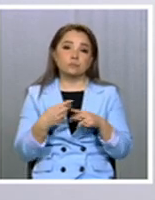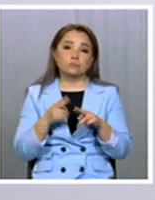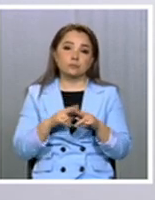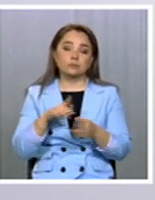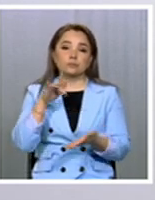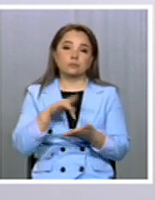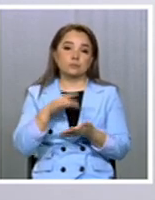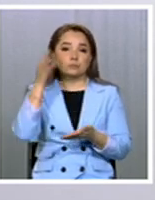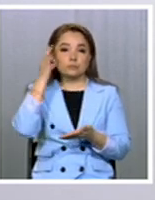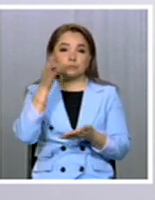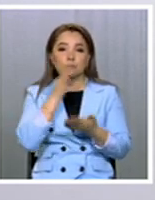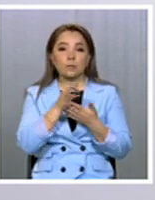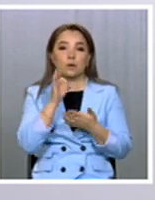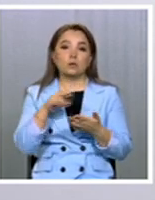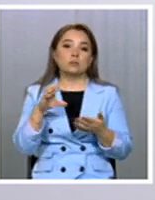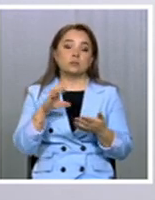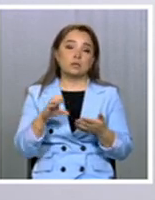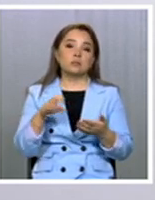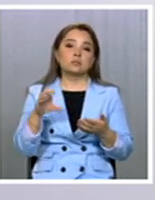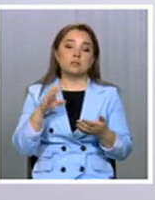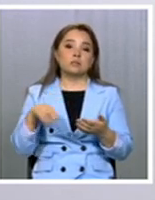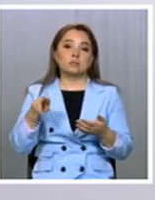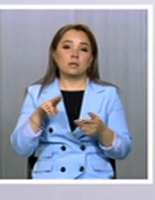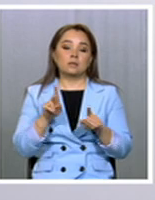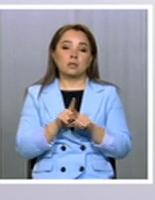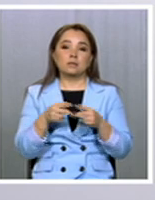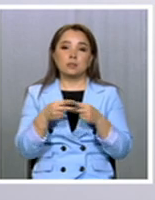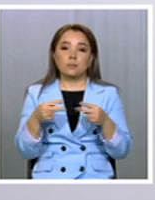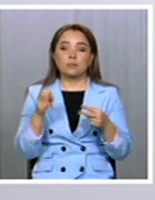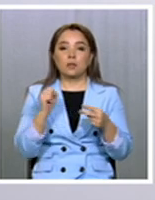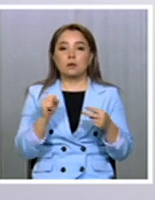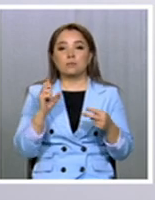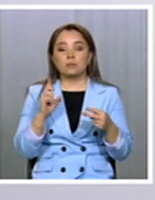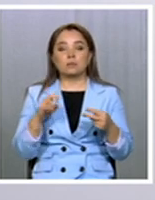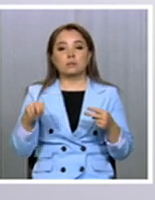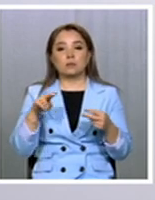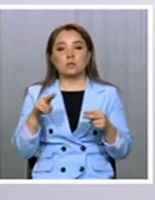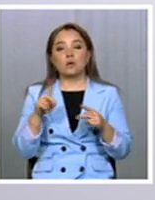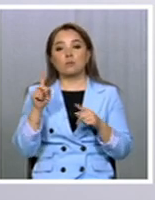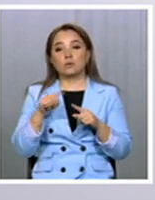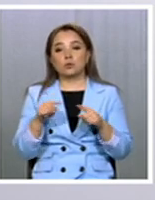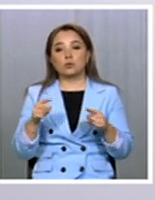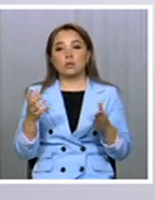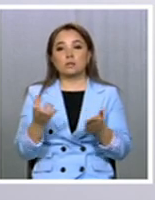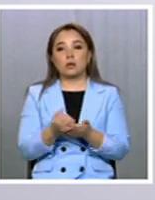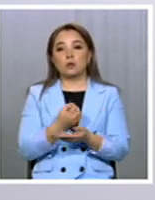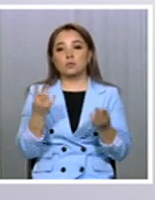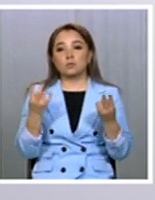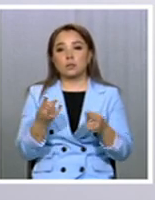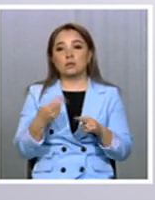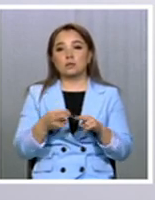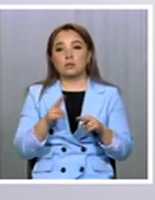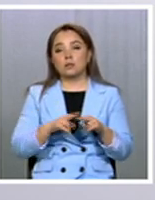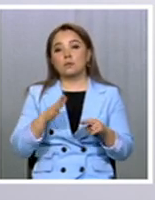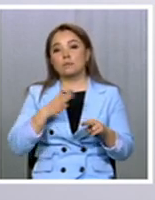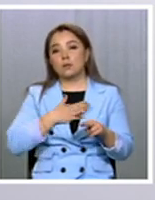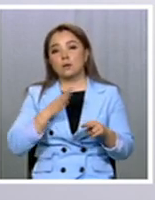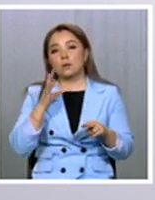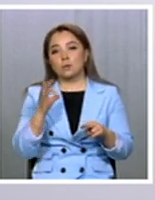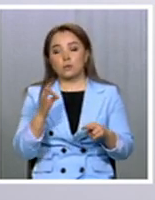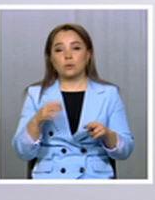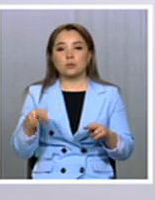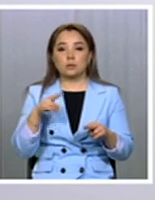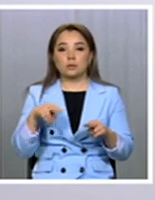ОС тең СД-ға. Бізге АДБ бұрышын табу керек. Ал енді қарайық, бізде